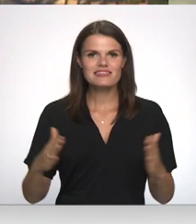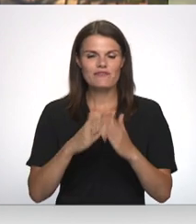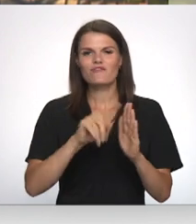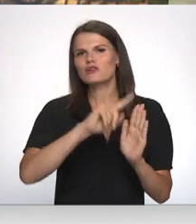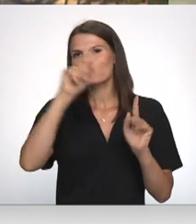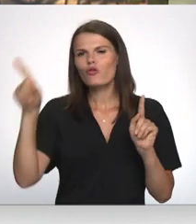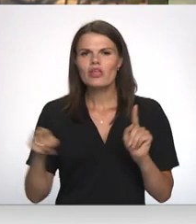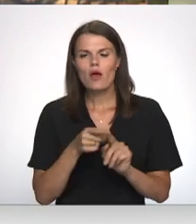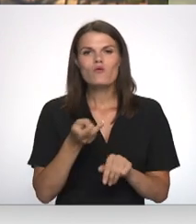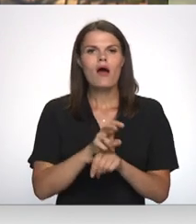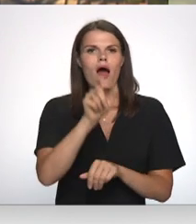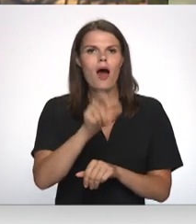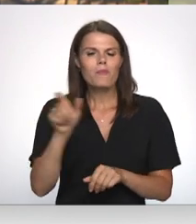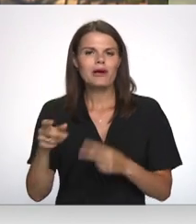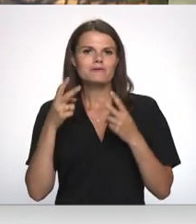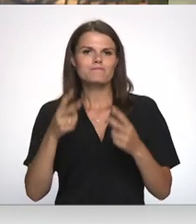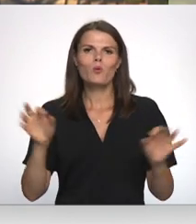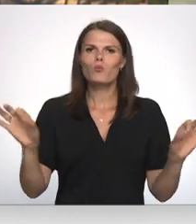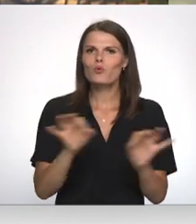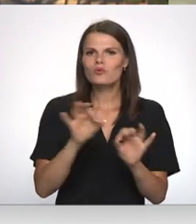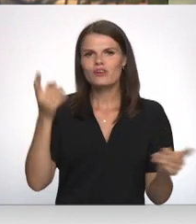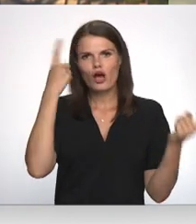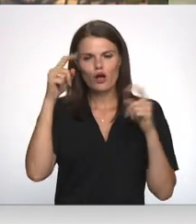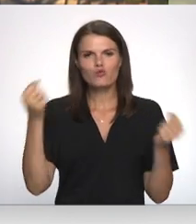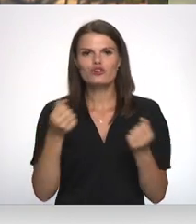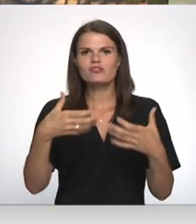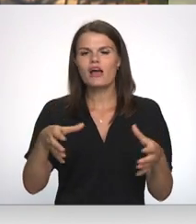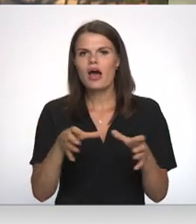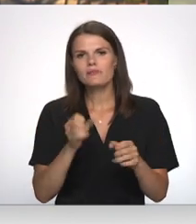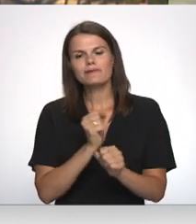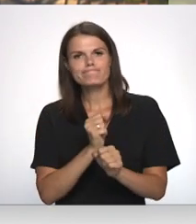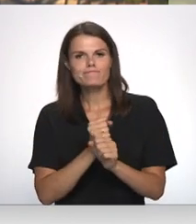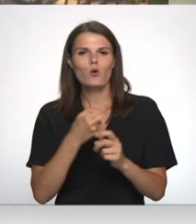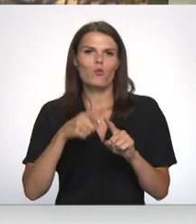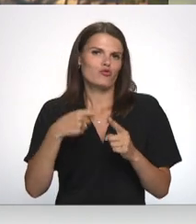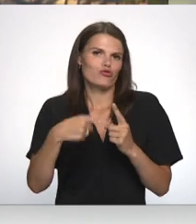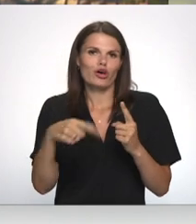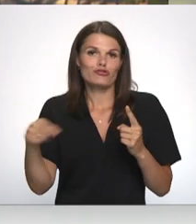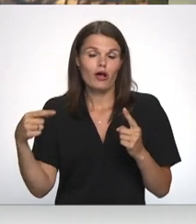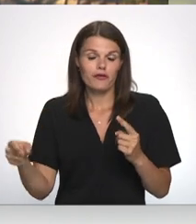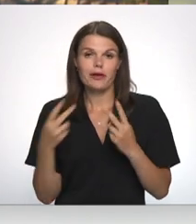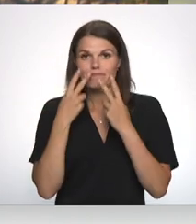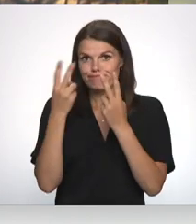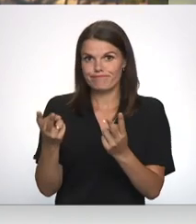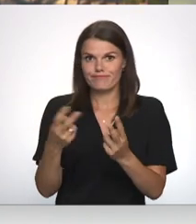dienu apmeklētājus priecē mūziķi, radošās darbnīcas un daudz kas cits. Pasākuma atklāšanu apmeklē Iļja